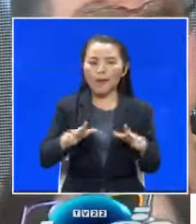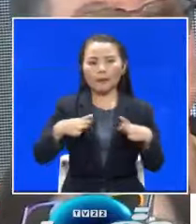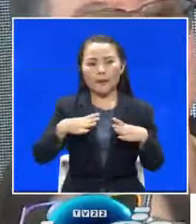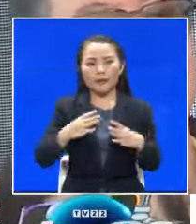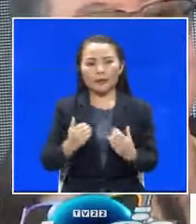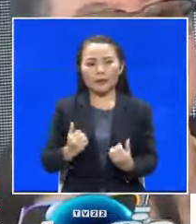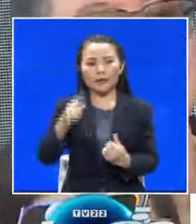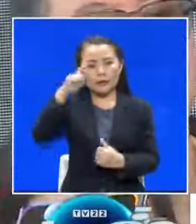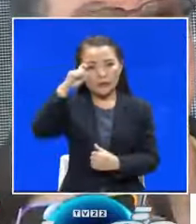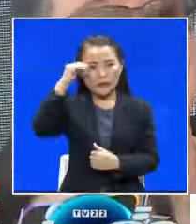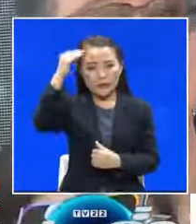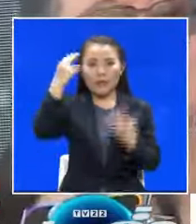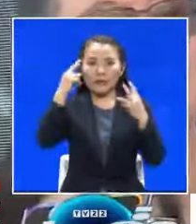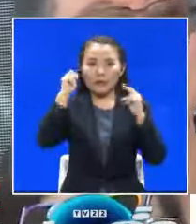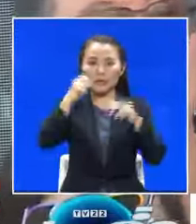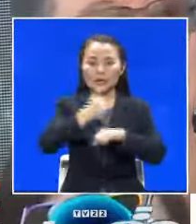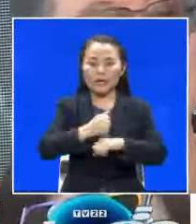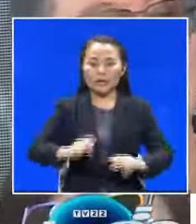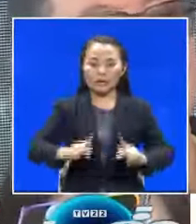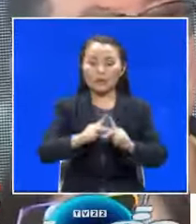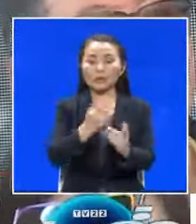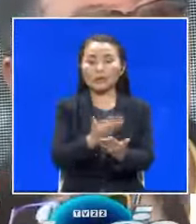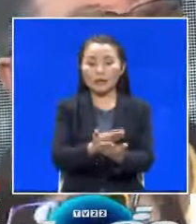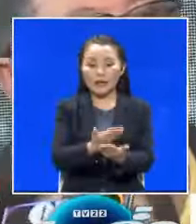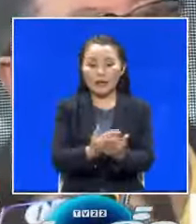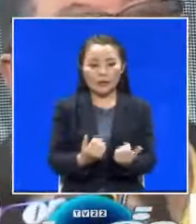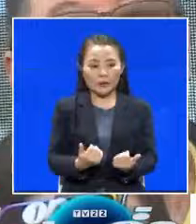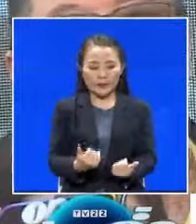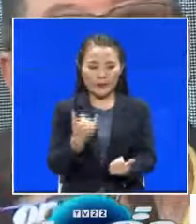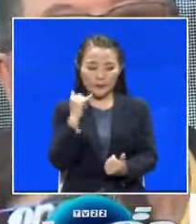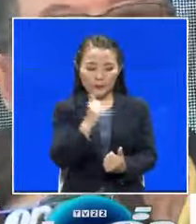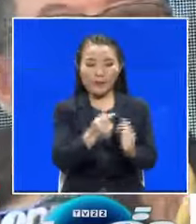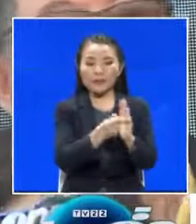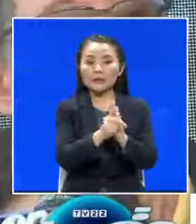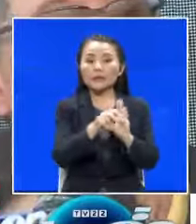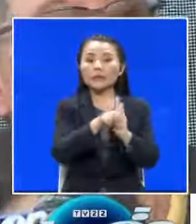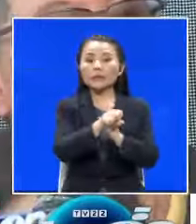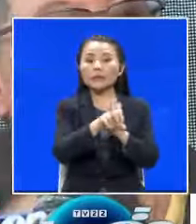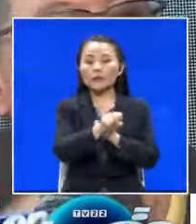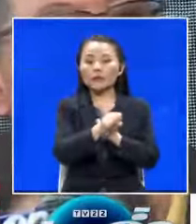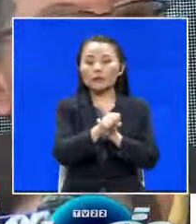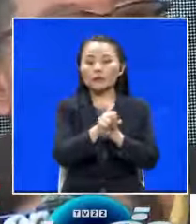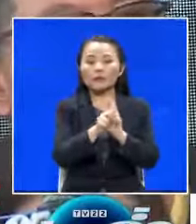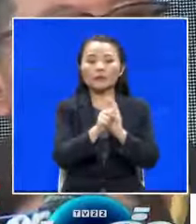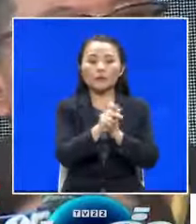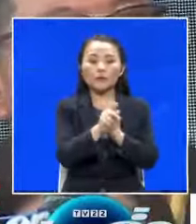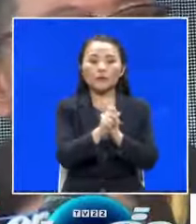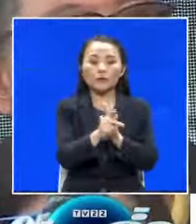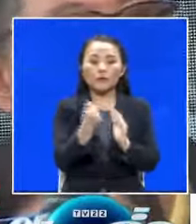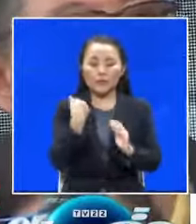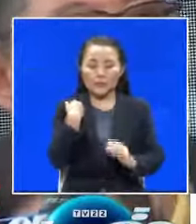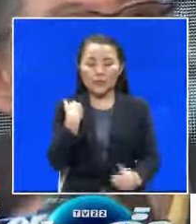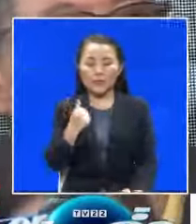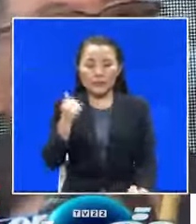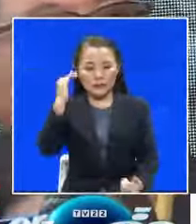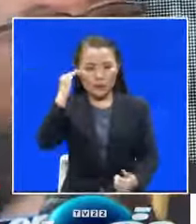สินนายกรัฐมนตรีและรัฐมนตรีว่าการกระทรวงการคลังค่ะตอนนี้ลงพื้นที่ที่จังหวัดสกลนครนะคะนักข่าวไปถามว่าจะมีการเข้า